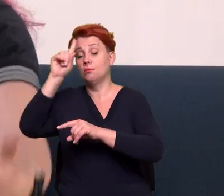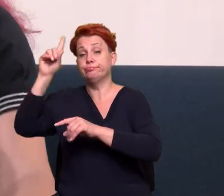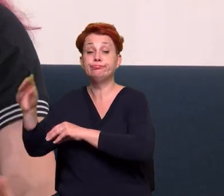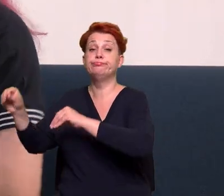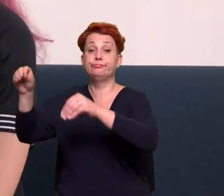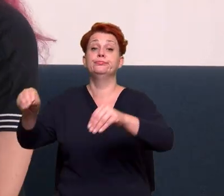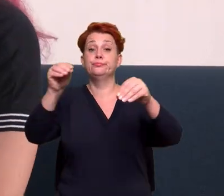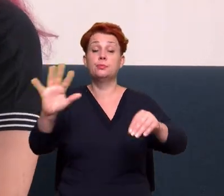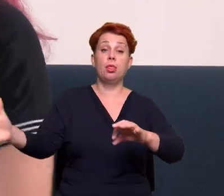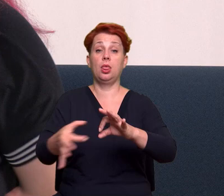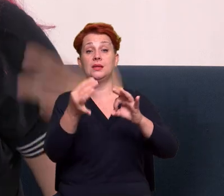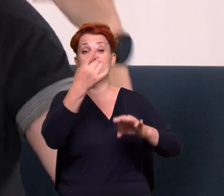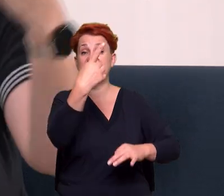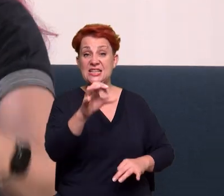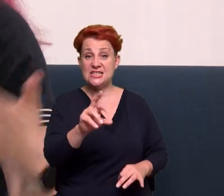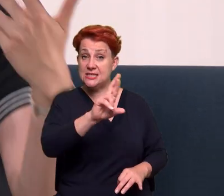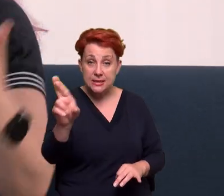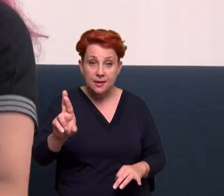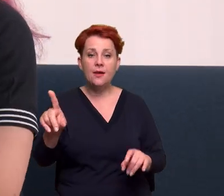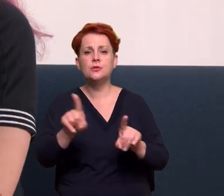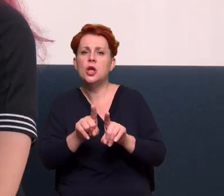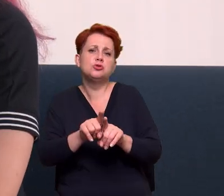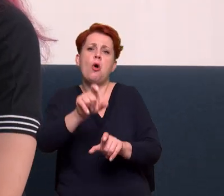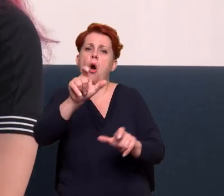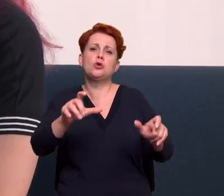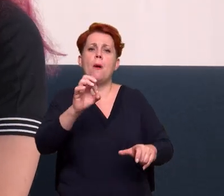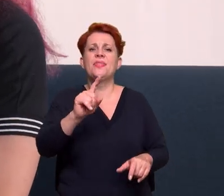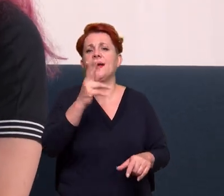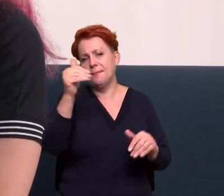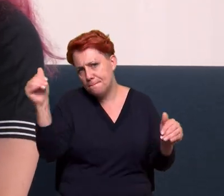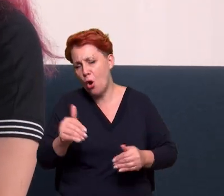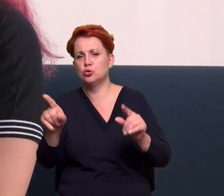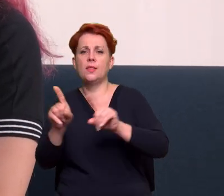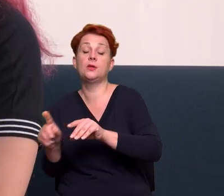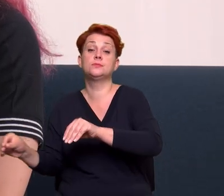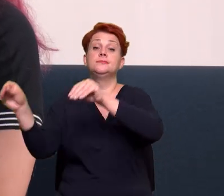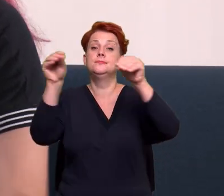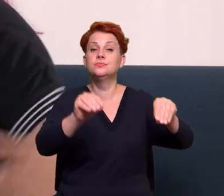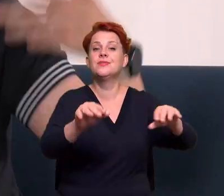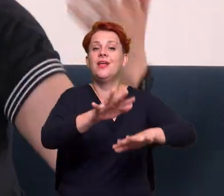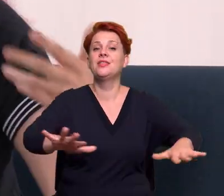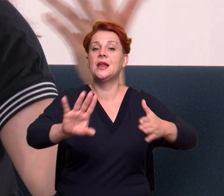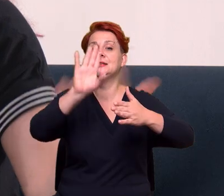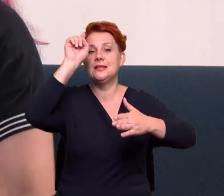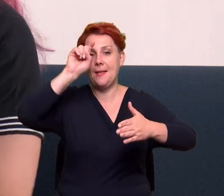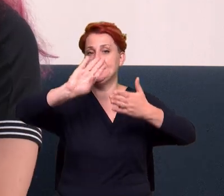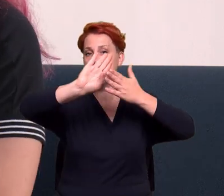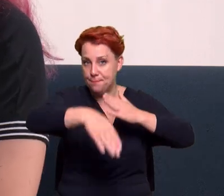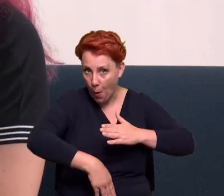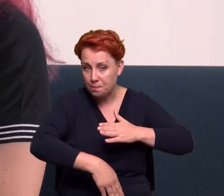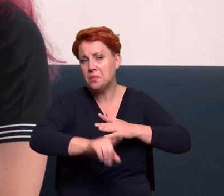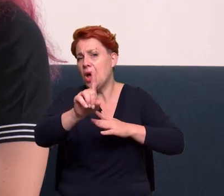która zostaje włączona do Związku Radzieckiego, ci tak zwani optanci też mogą jakby przychodzić na te tereny poniemieckie, chociaż to jest oczywiście